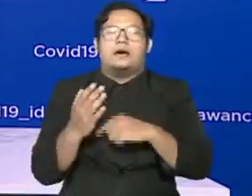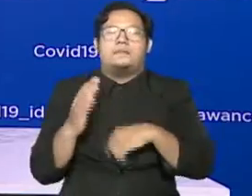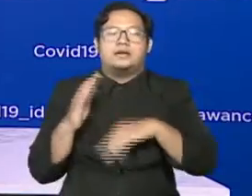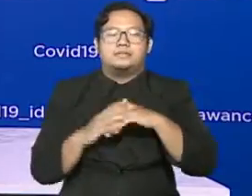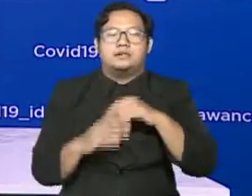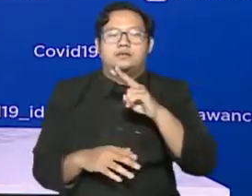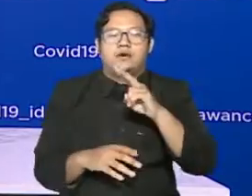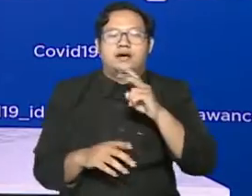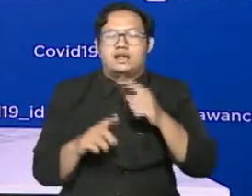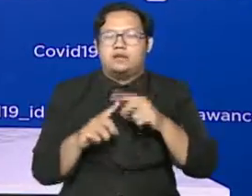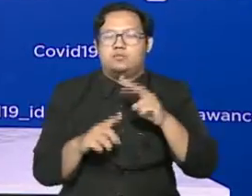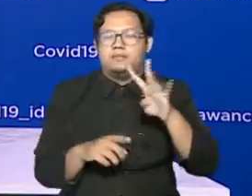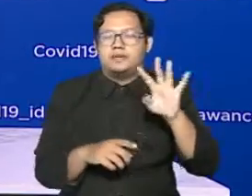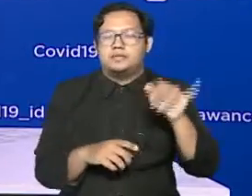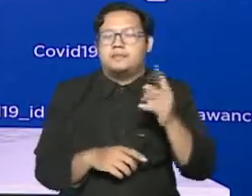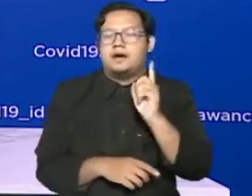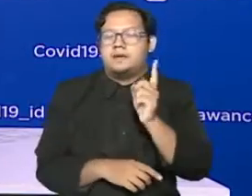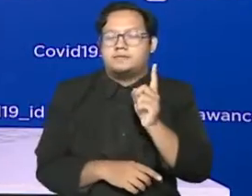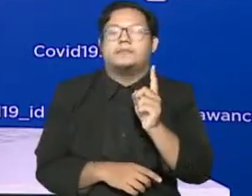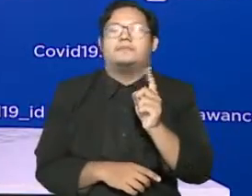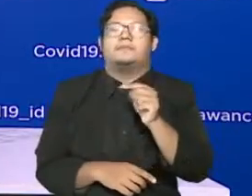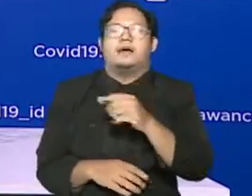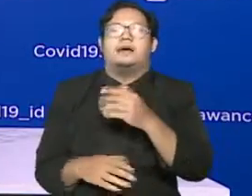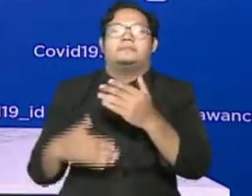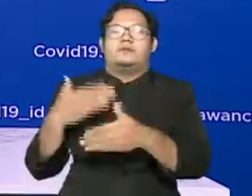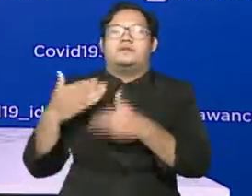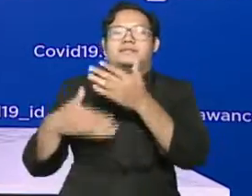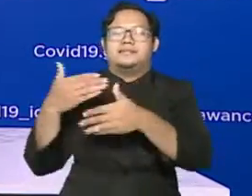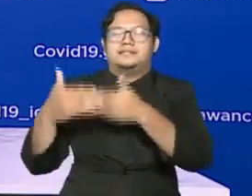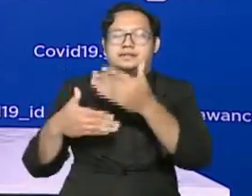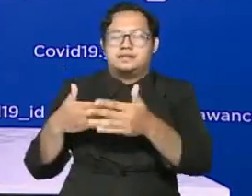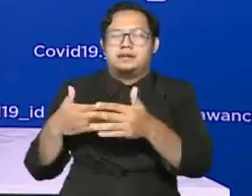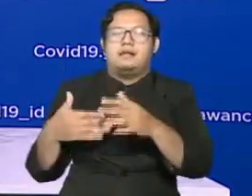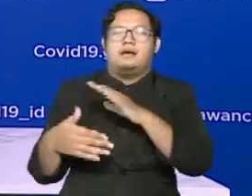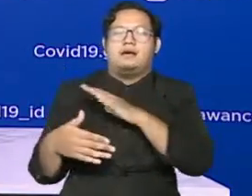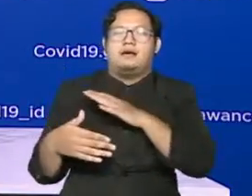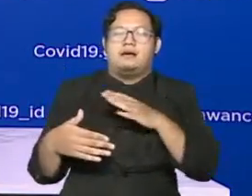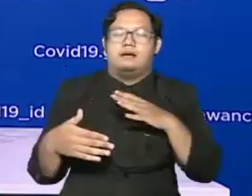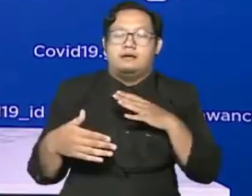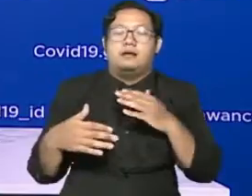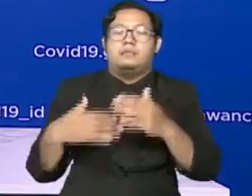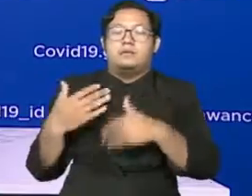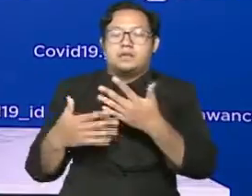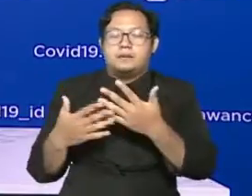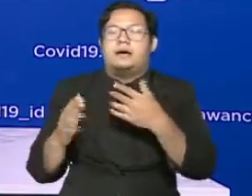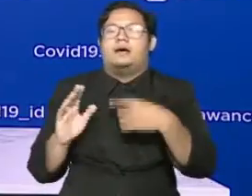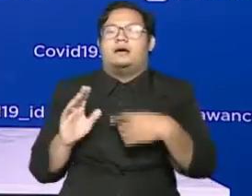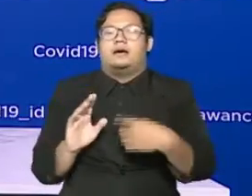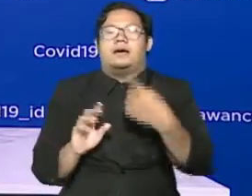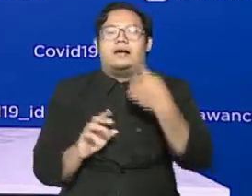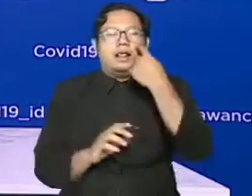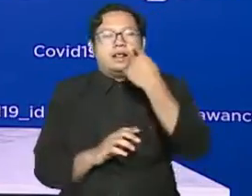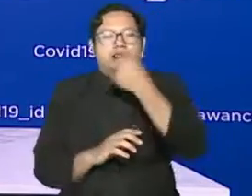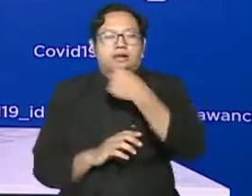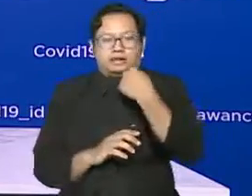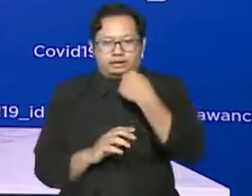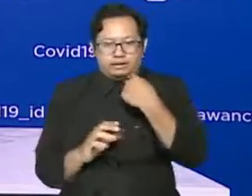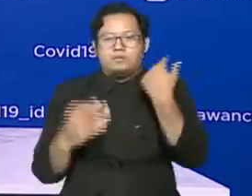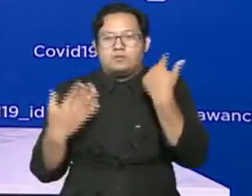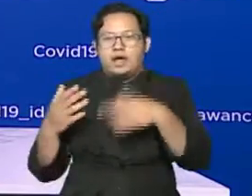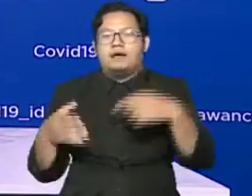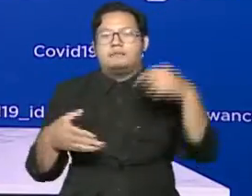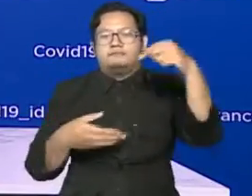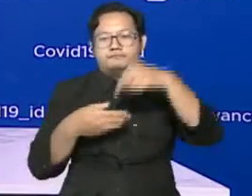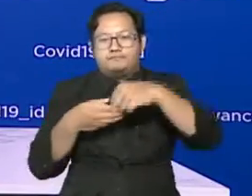hal ini diakibatkan karena prosesnya yang cukup panjang dari mulai pengambilan sampel distribusi ke